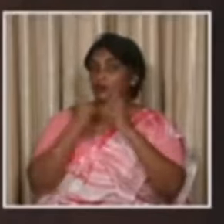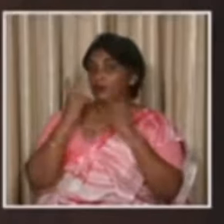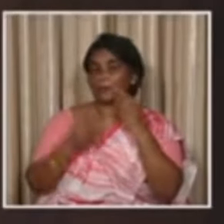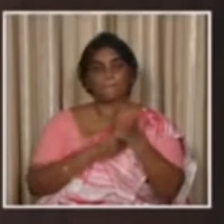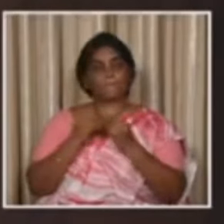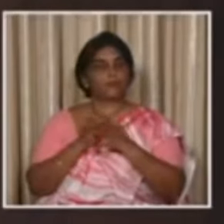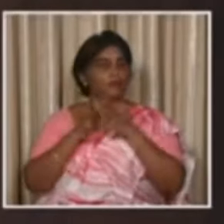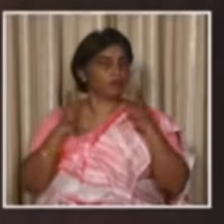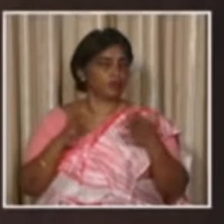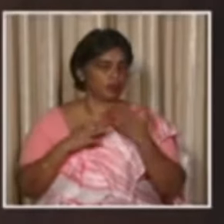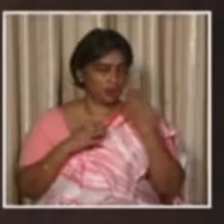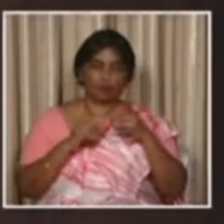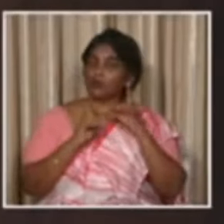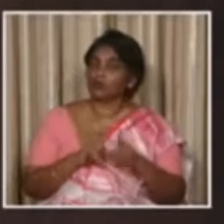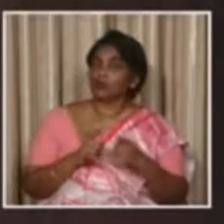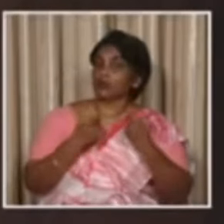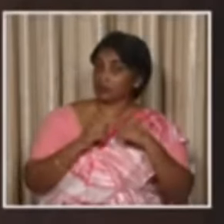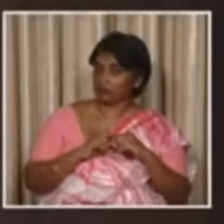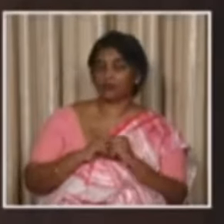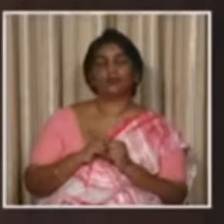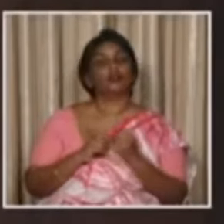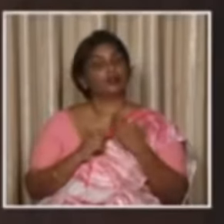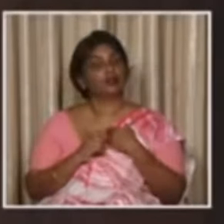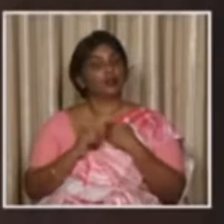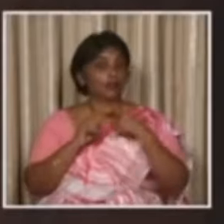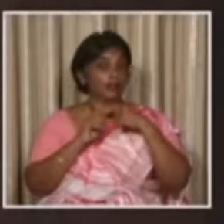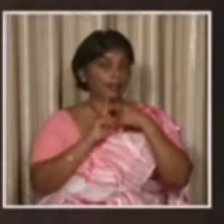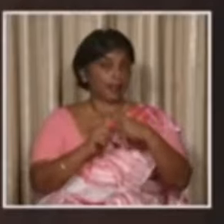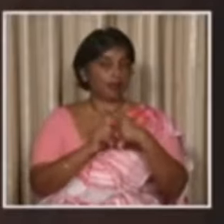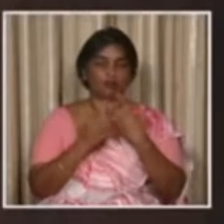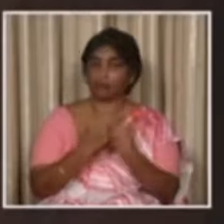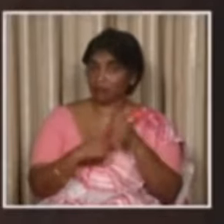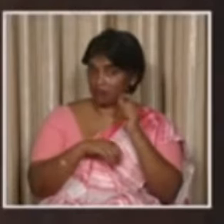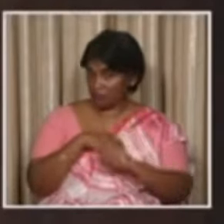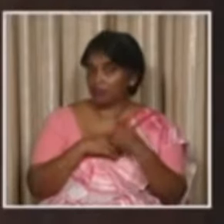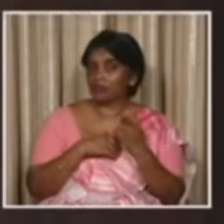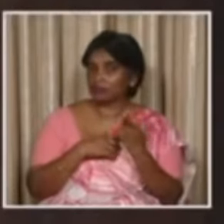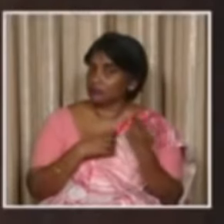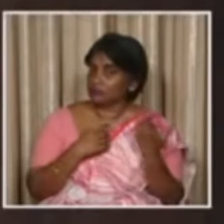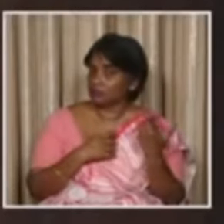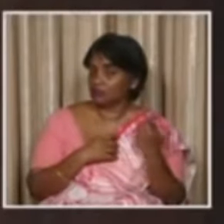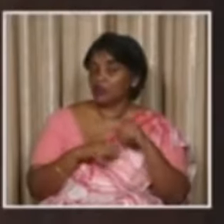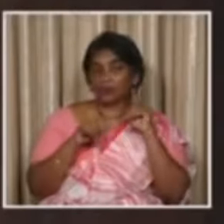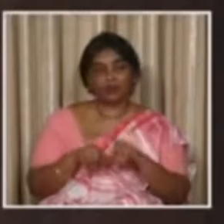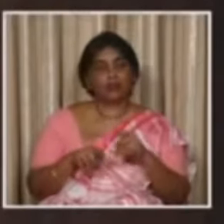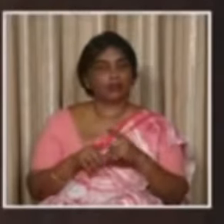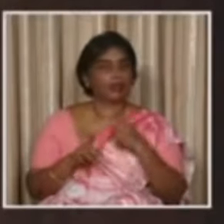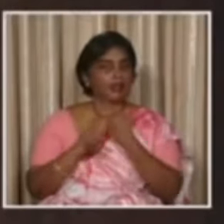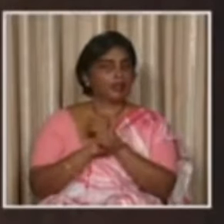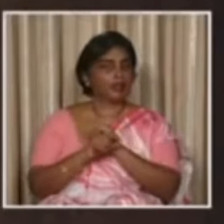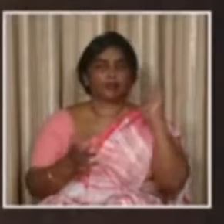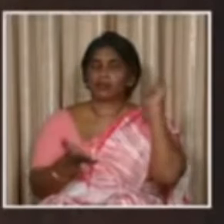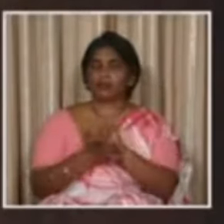ව්‍යාපාරයේ තවදුරටත් වර්ධනය කරන්න පුළුවන්. ඒ වගේම අනෙක් පැත්තේ අපේ ටාගට් එකක් හදාගෙන තියෙනවද මම ආන්න කැමතියි. දැන් කොහොම බාණ්ඩ එයාපෝට් එකට